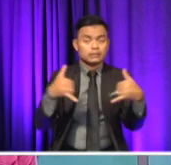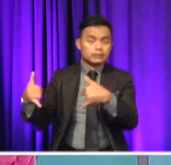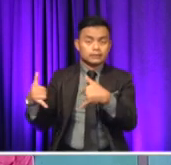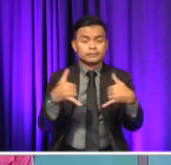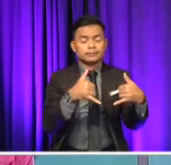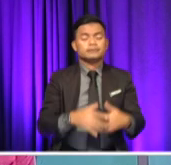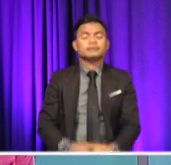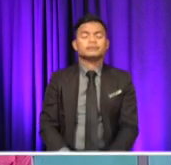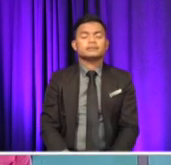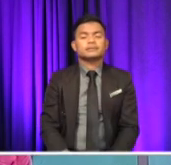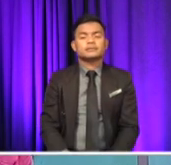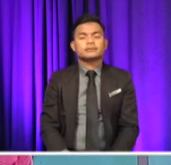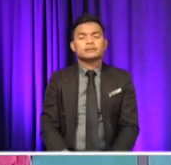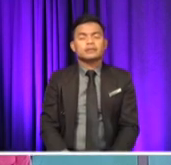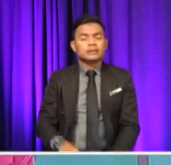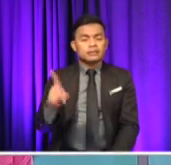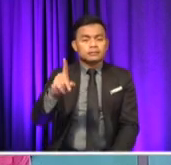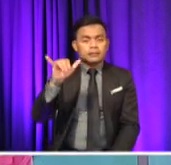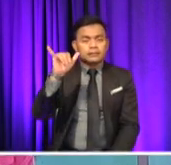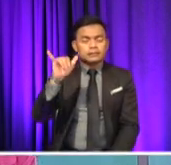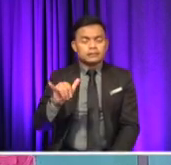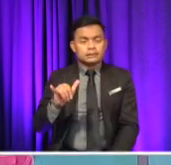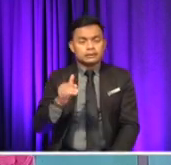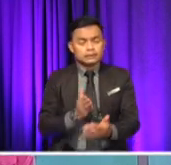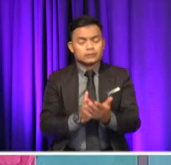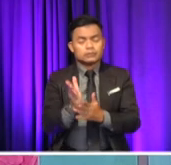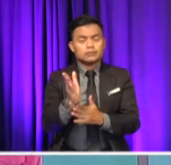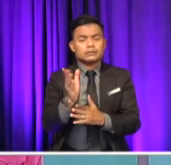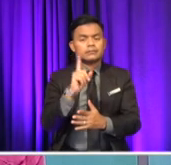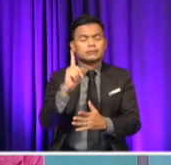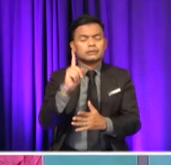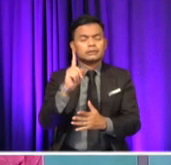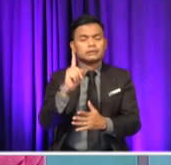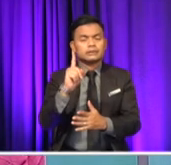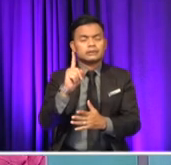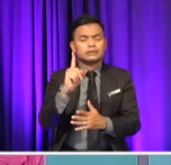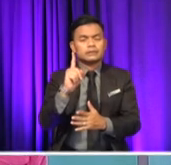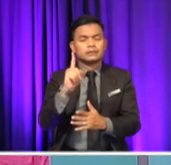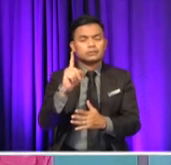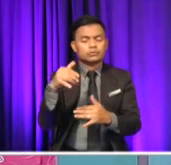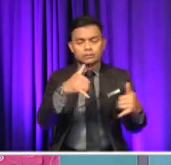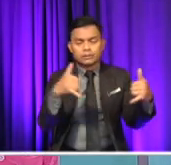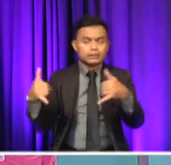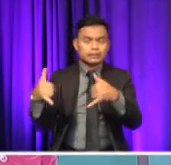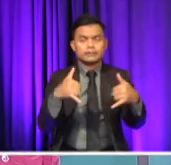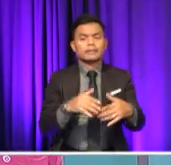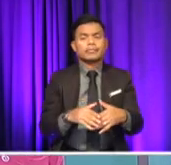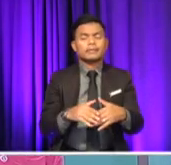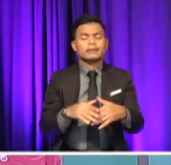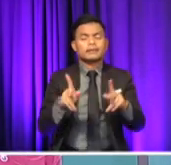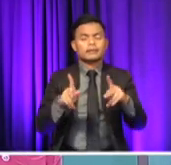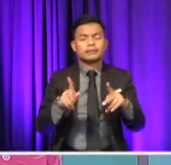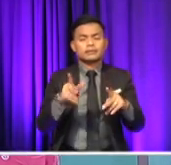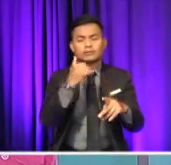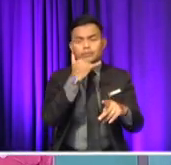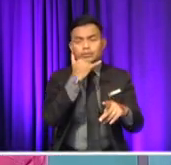mutu tuh harus terus yang mana satu moto arus ulang Ali dan kalau soal yang macam ini tak boleh tanding lagi